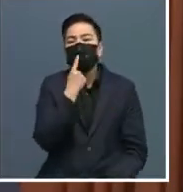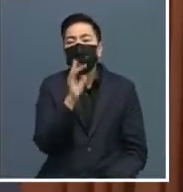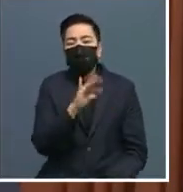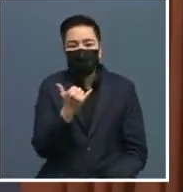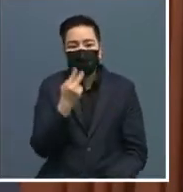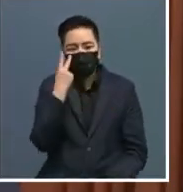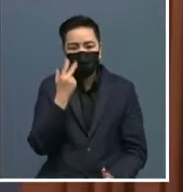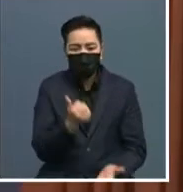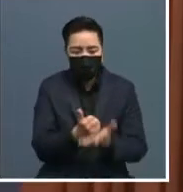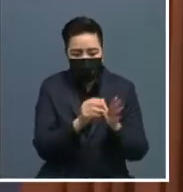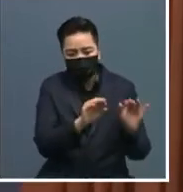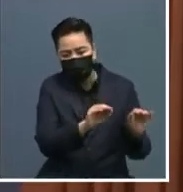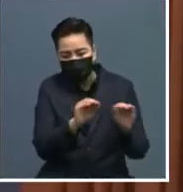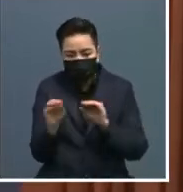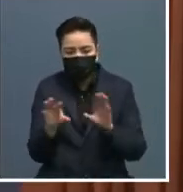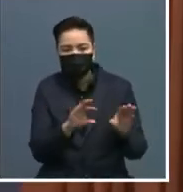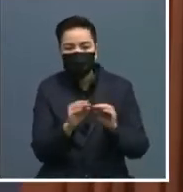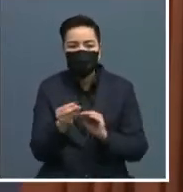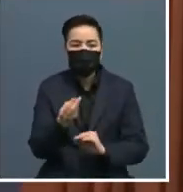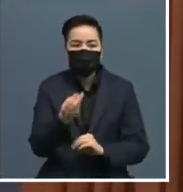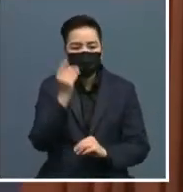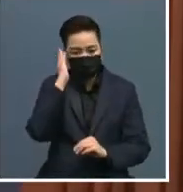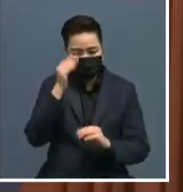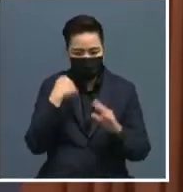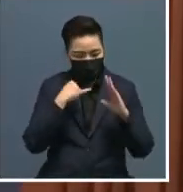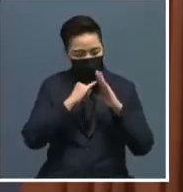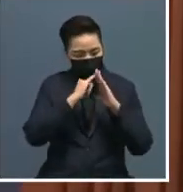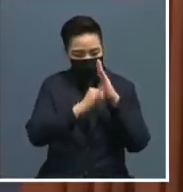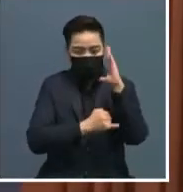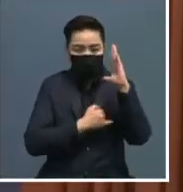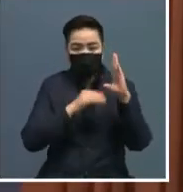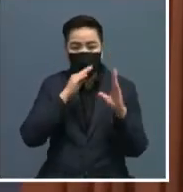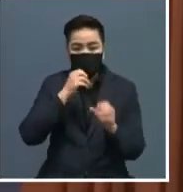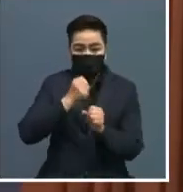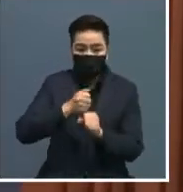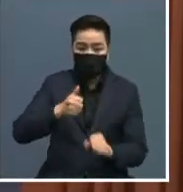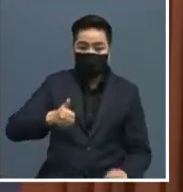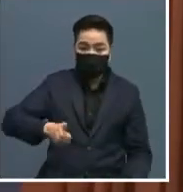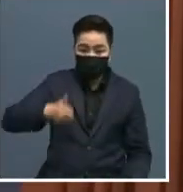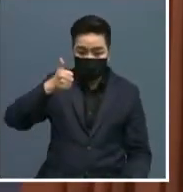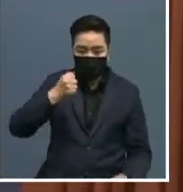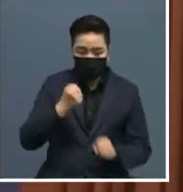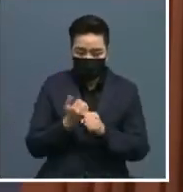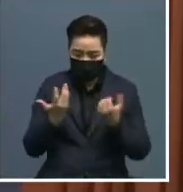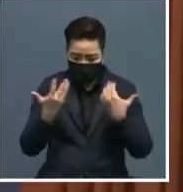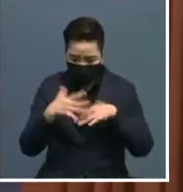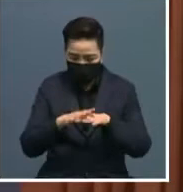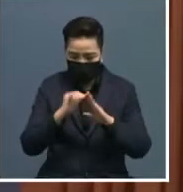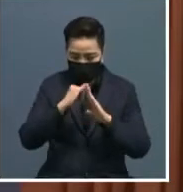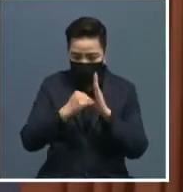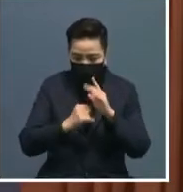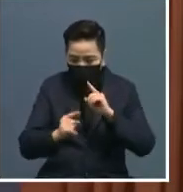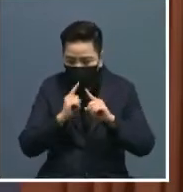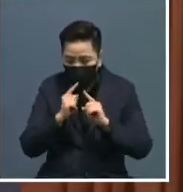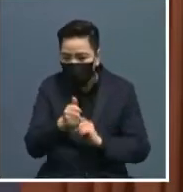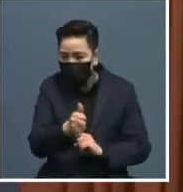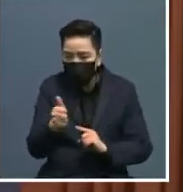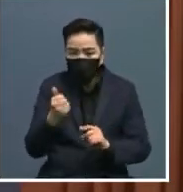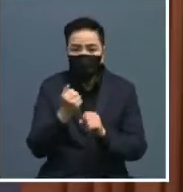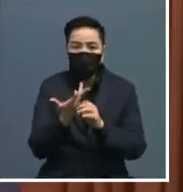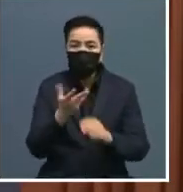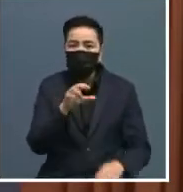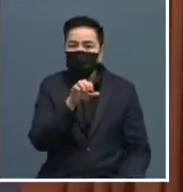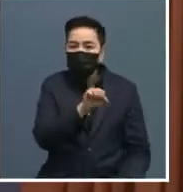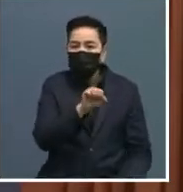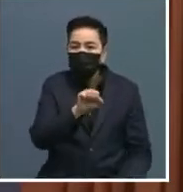ราก็ได้ขยับขยายผมเชื่อว่าอีกหลายจังหวัดถ้าไปทำได้แล้วก็ประสานงานกับทางจังหวัดดีๆประสานงานกับทาง